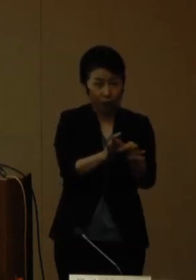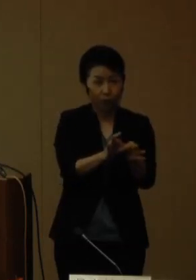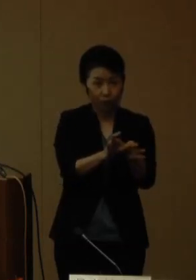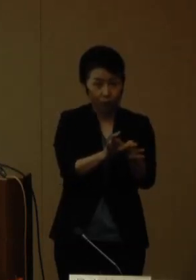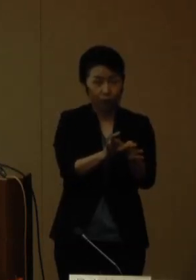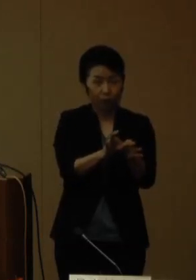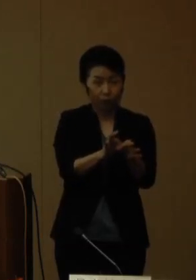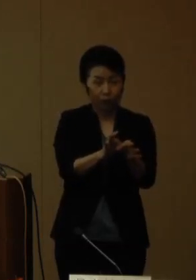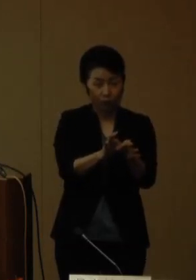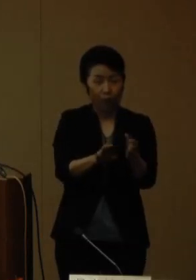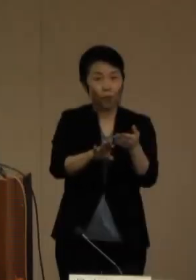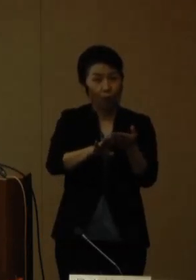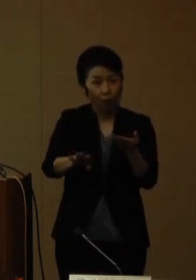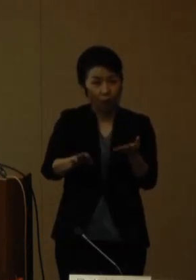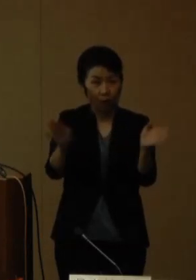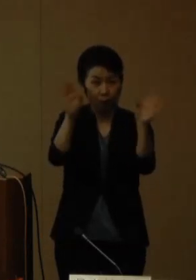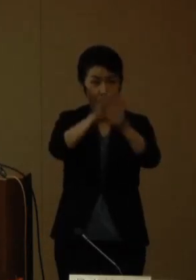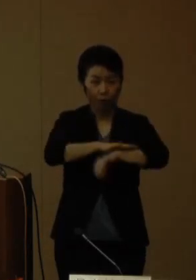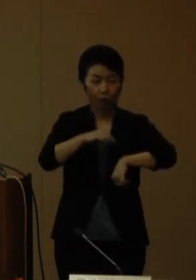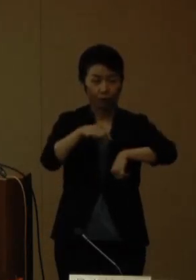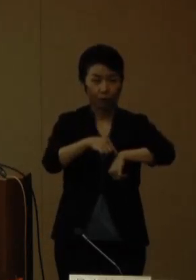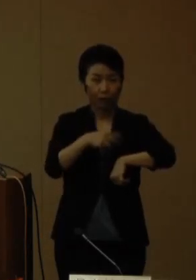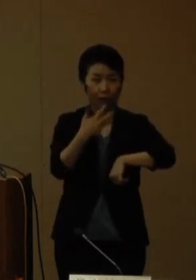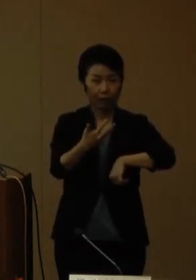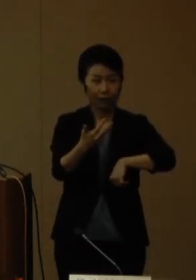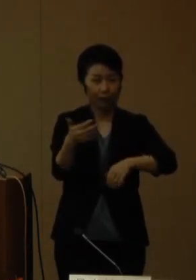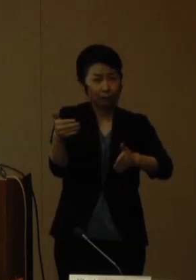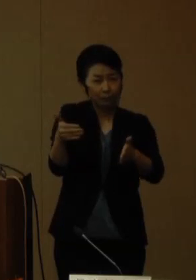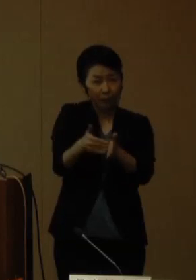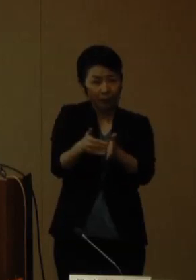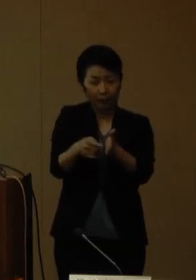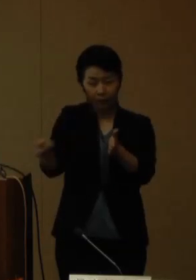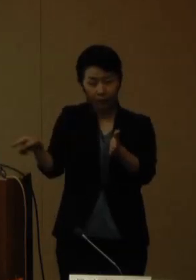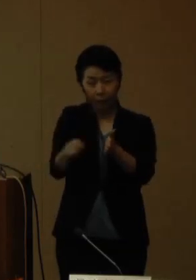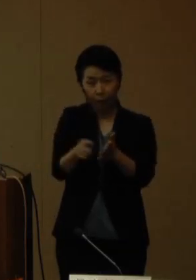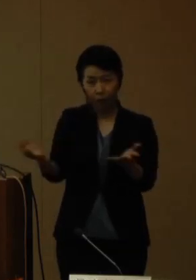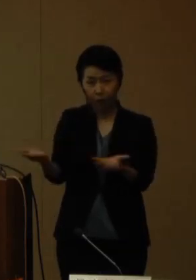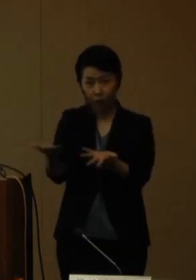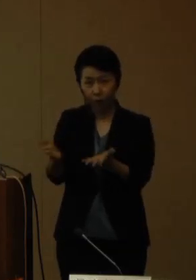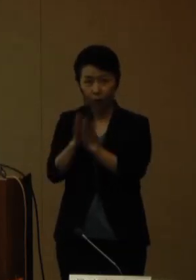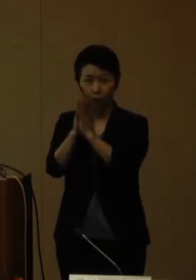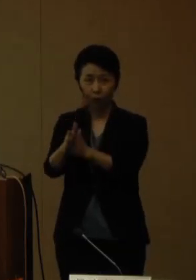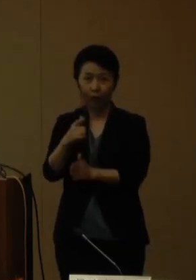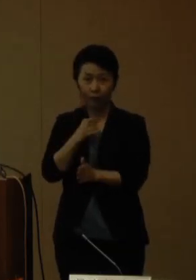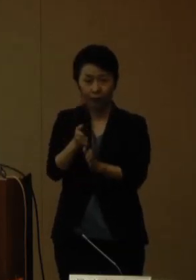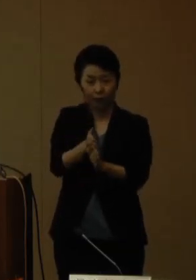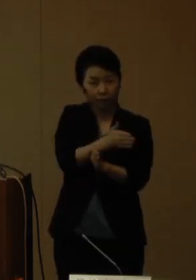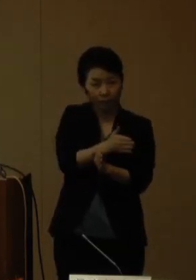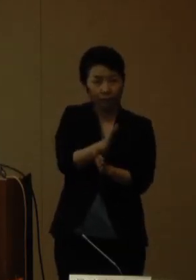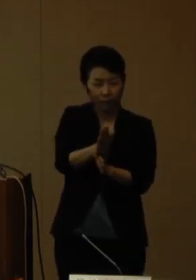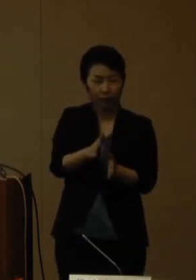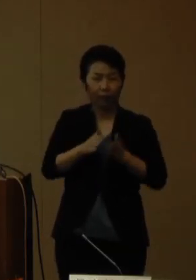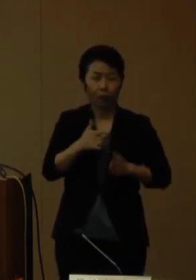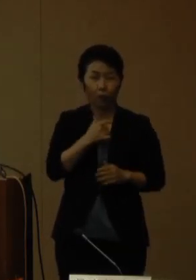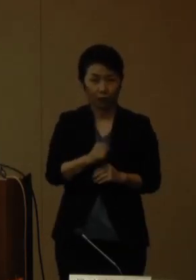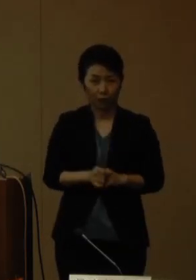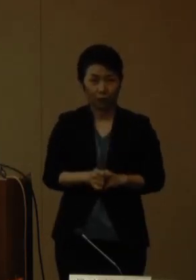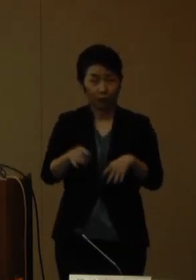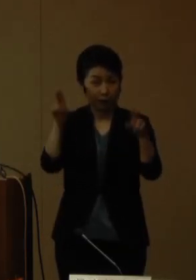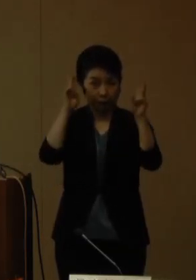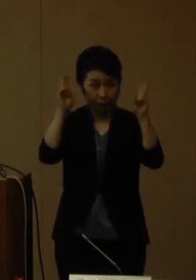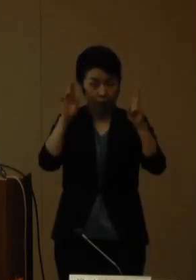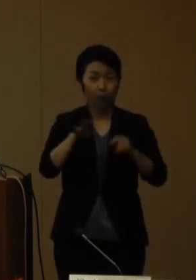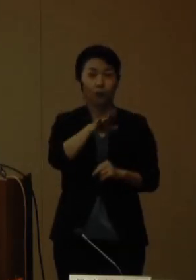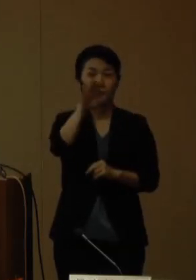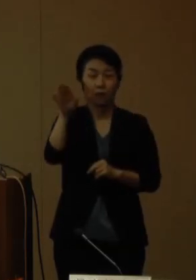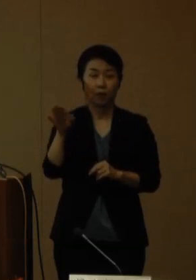以降の勤務を抑制していただきますようお願いいたします。加えて、企業の代表者の方